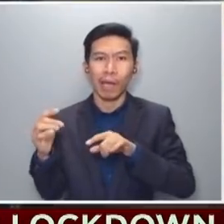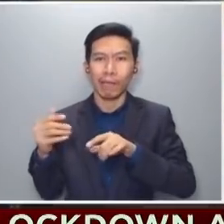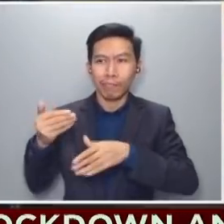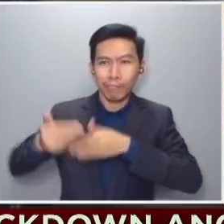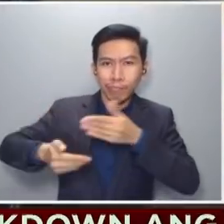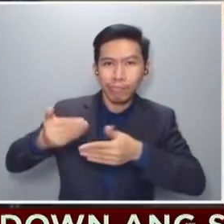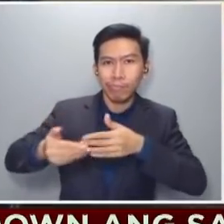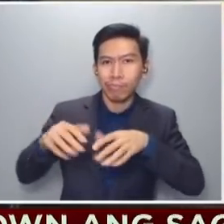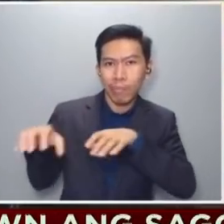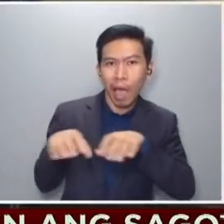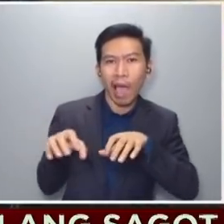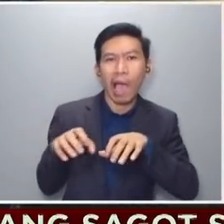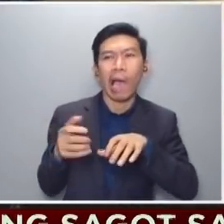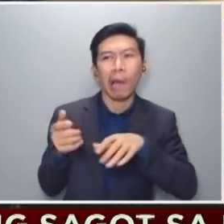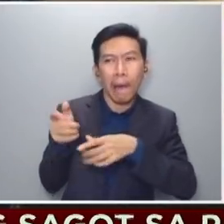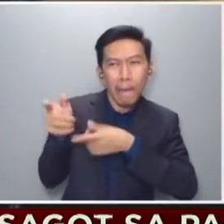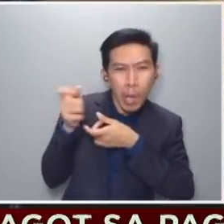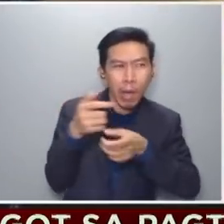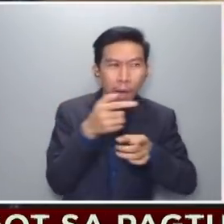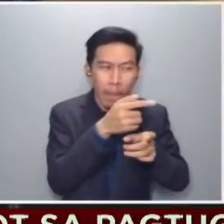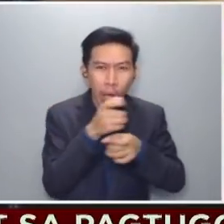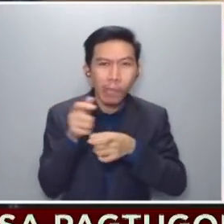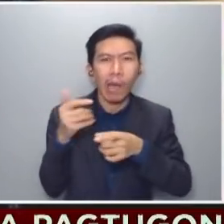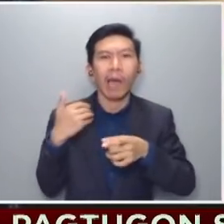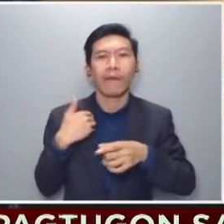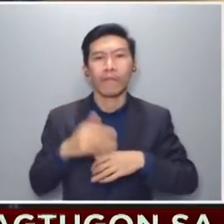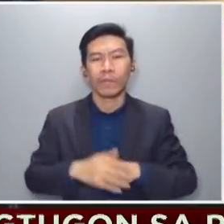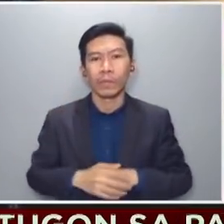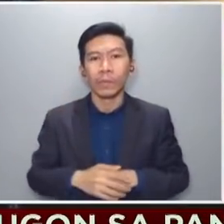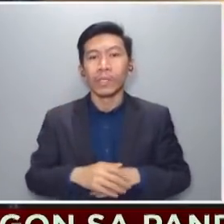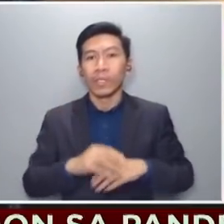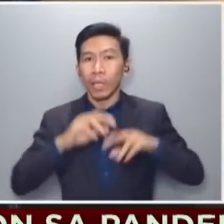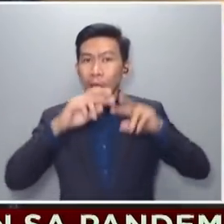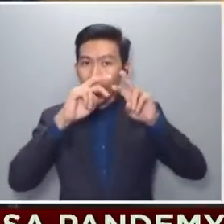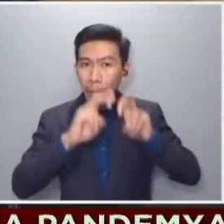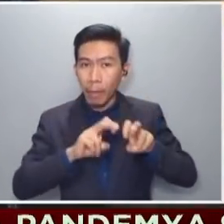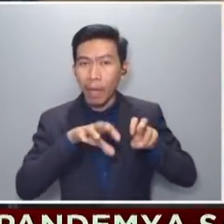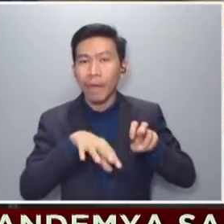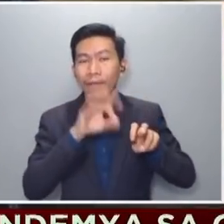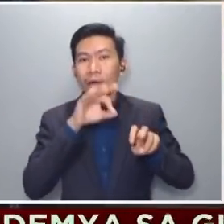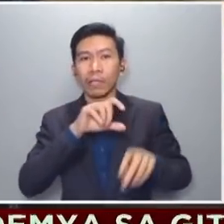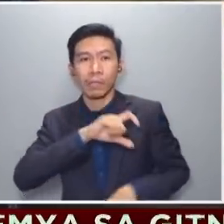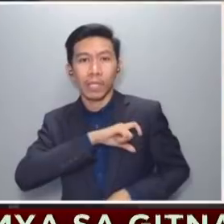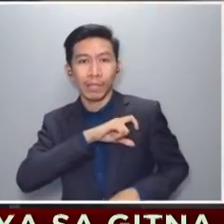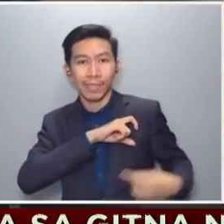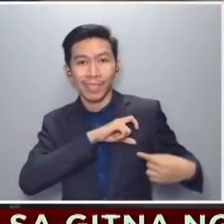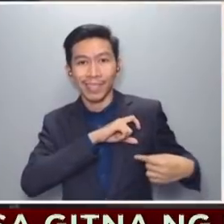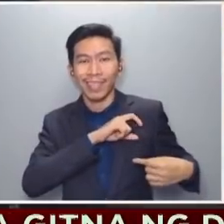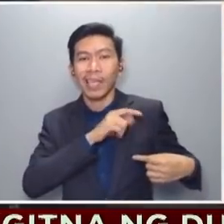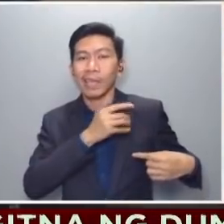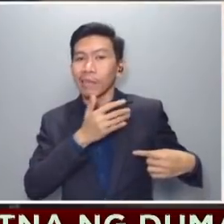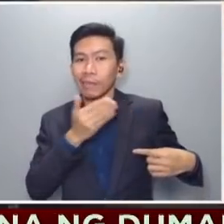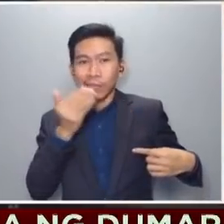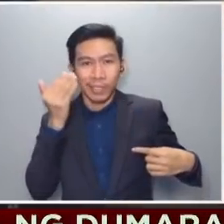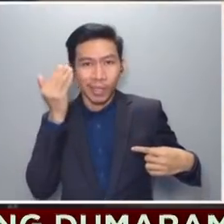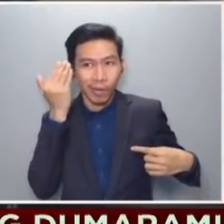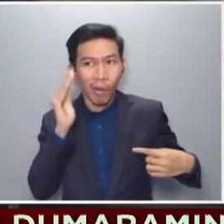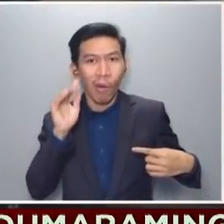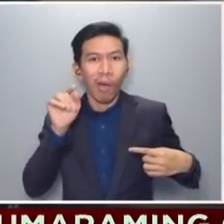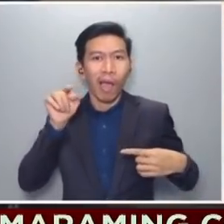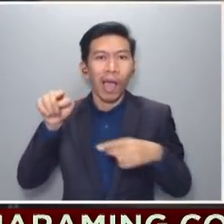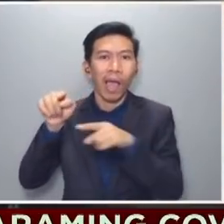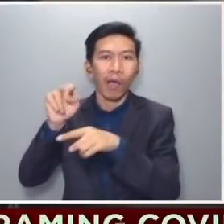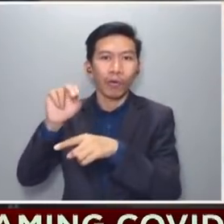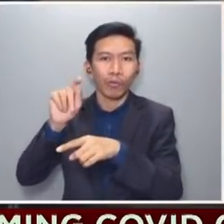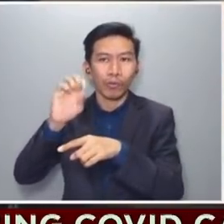investigasyon na hindi alam nung PNP na ang subject nila si Ontong